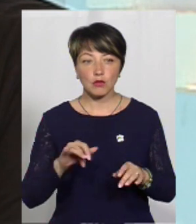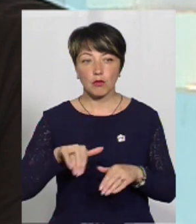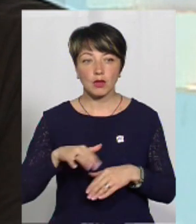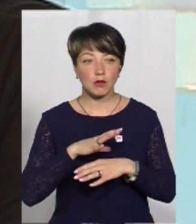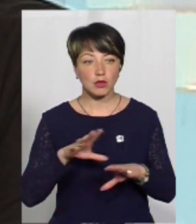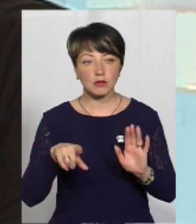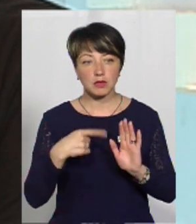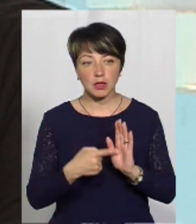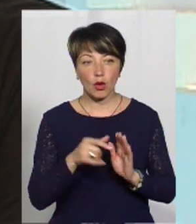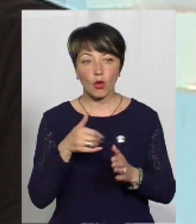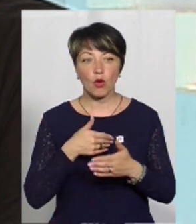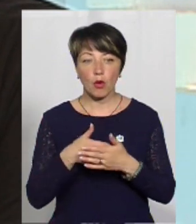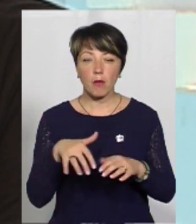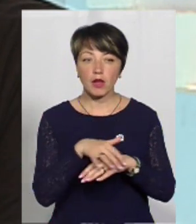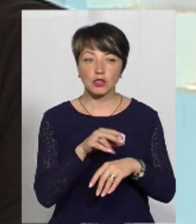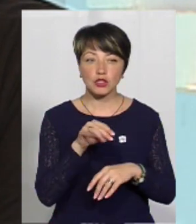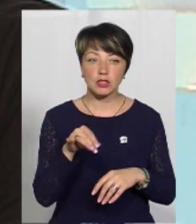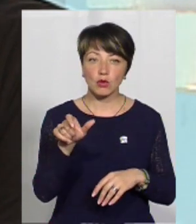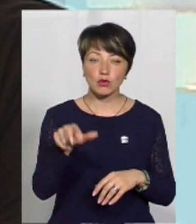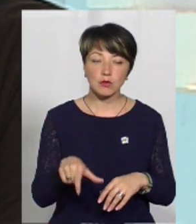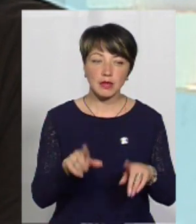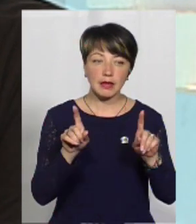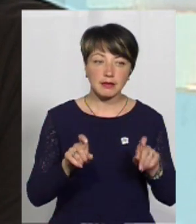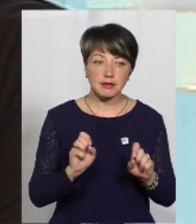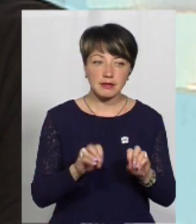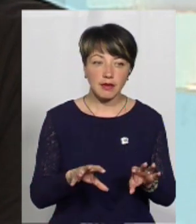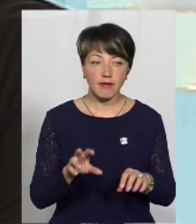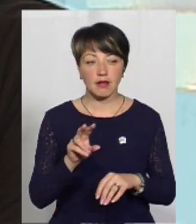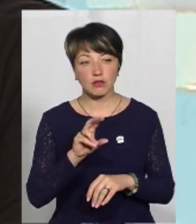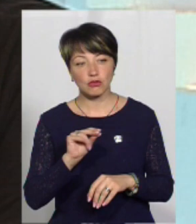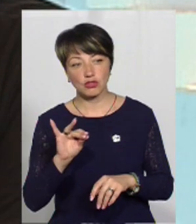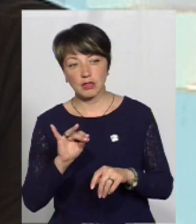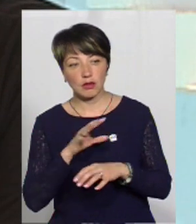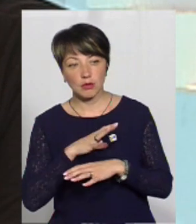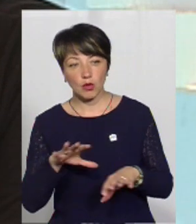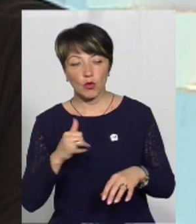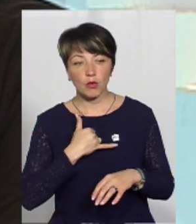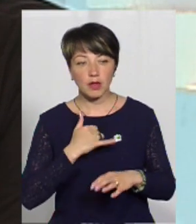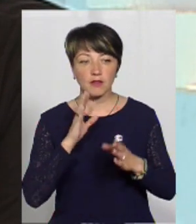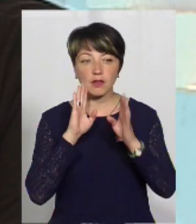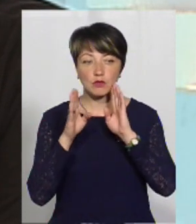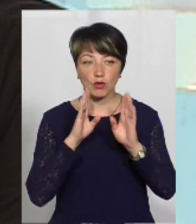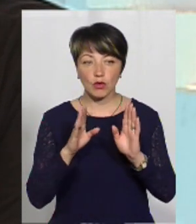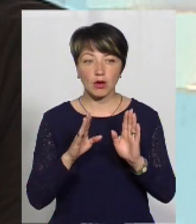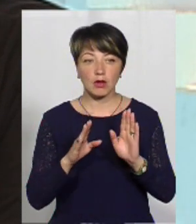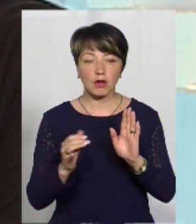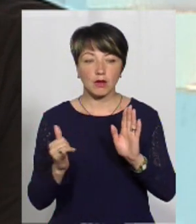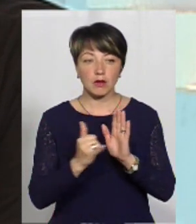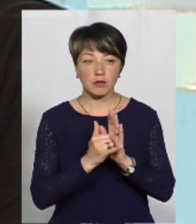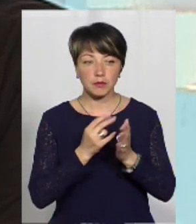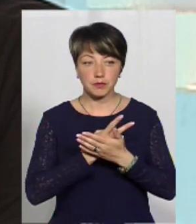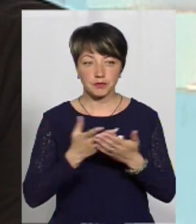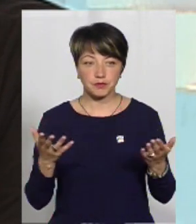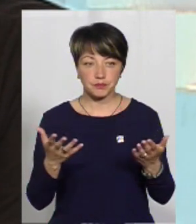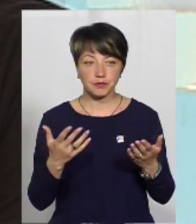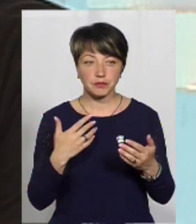щоб потім не було запитань у громадськості, чи ця особа здавала тести, чи не здавала тести. У мене навіть на сторінці Фейсбуку